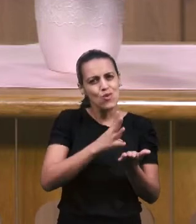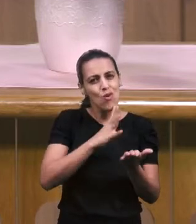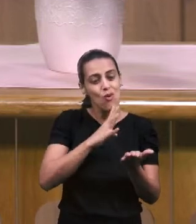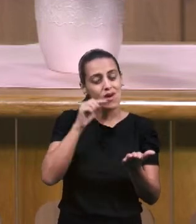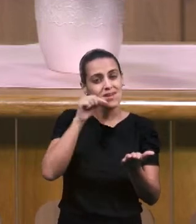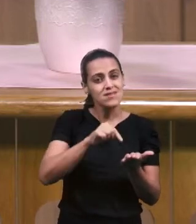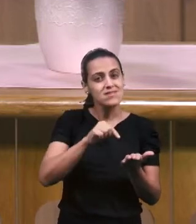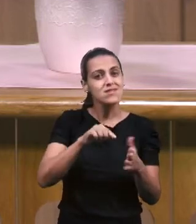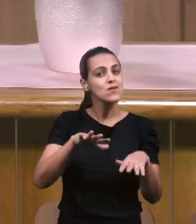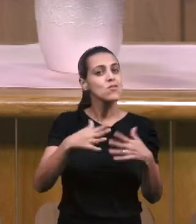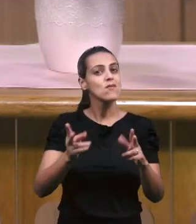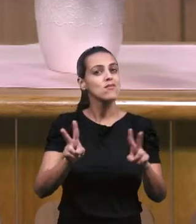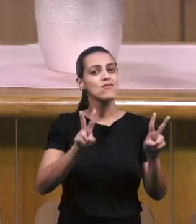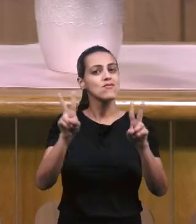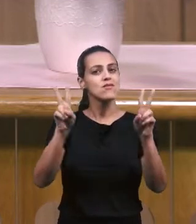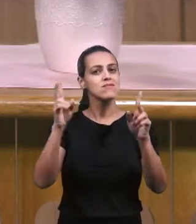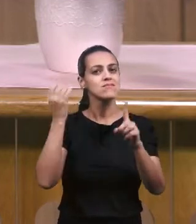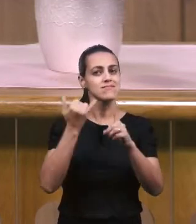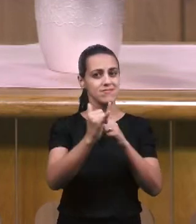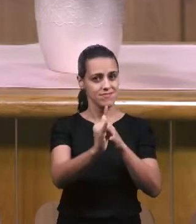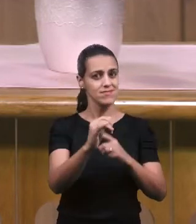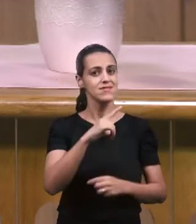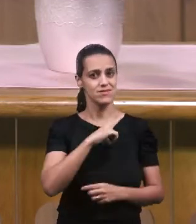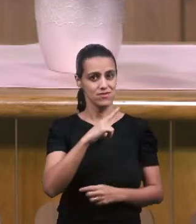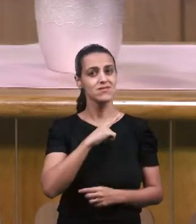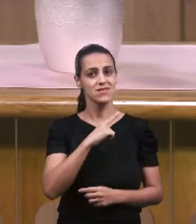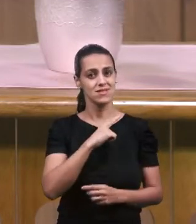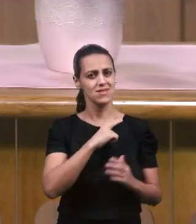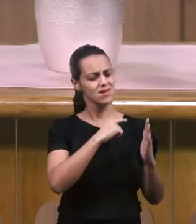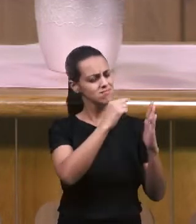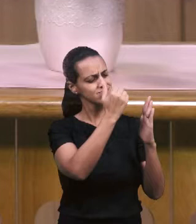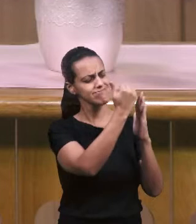d'une étude liée à la valeur prophétique